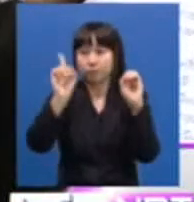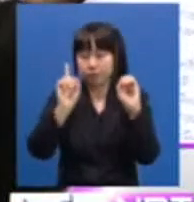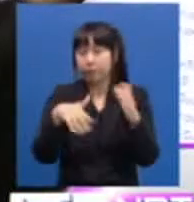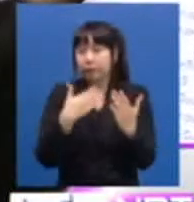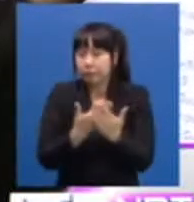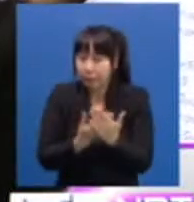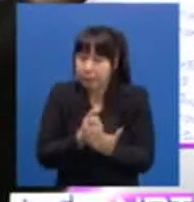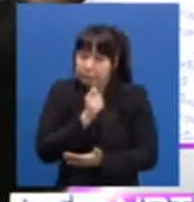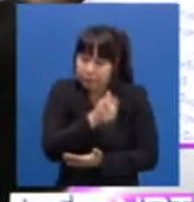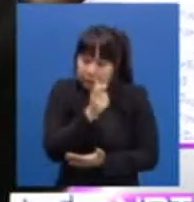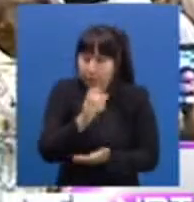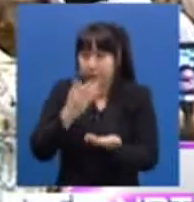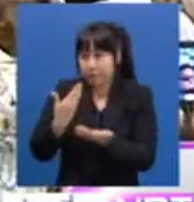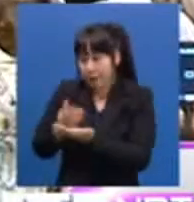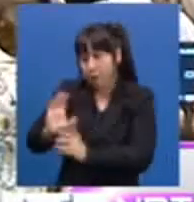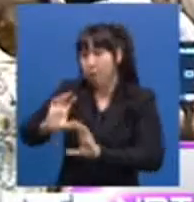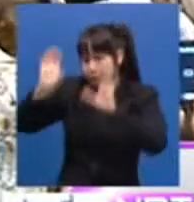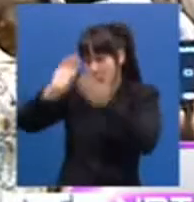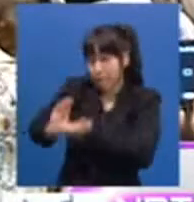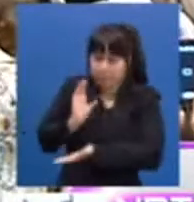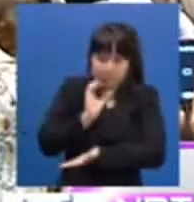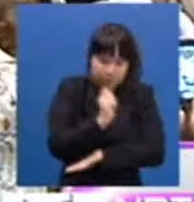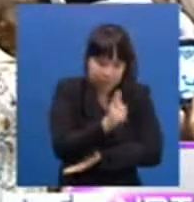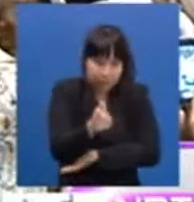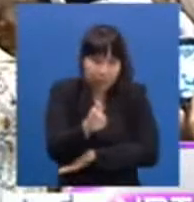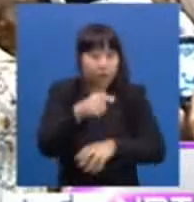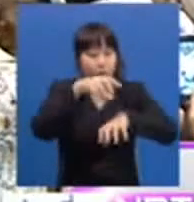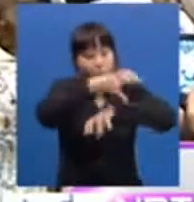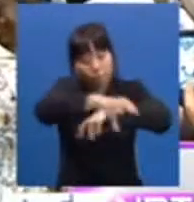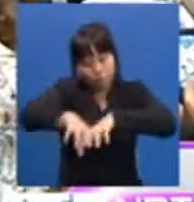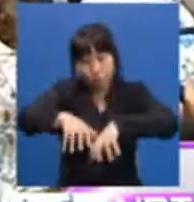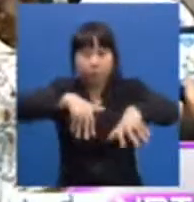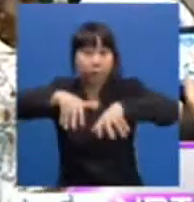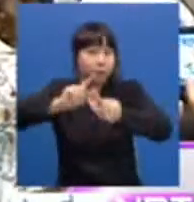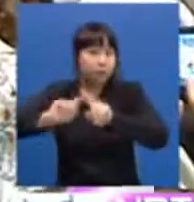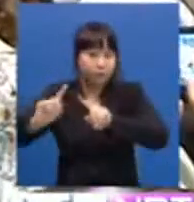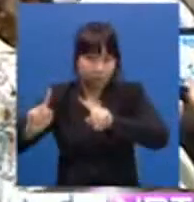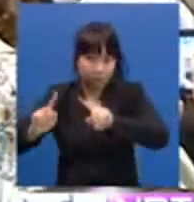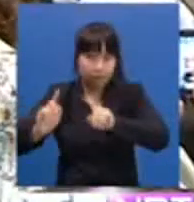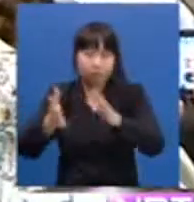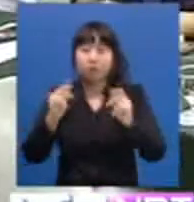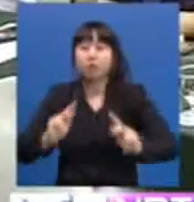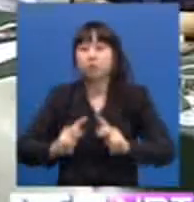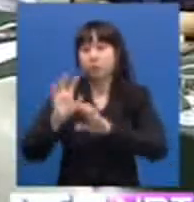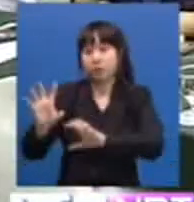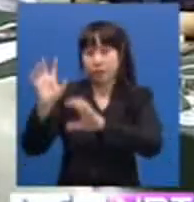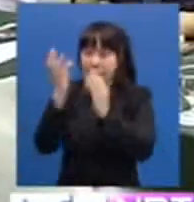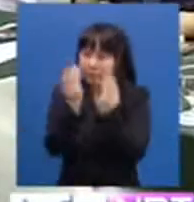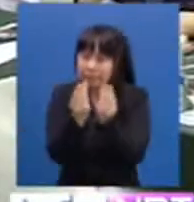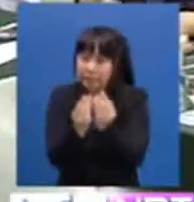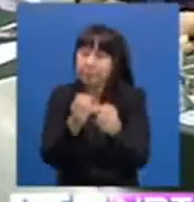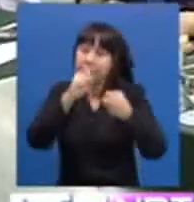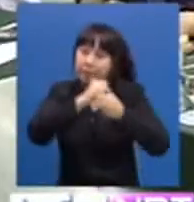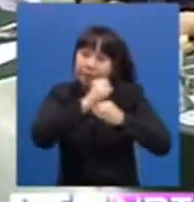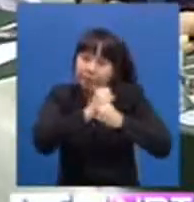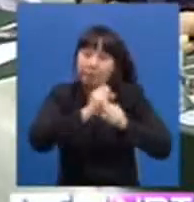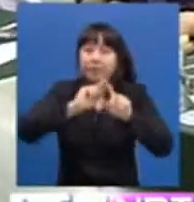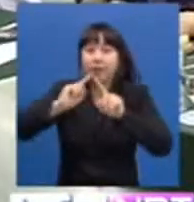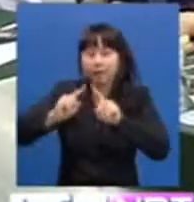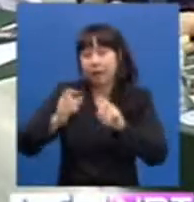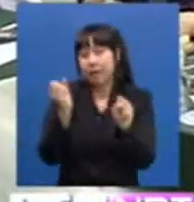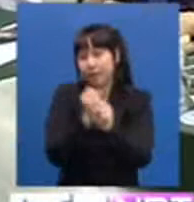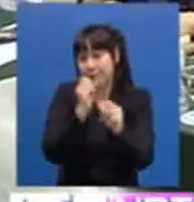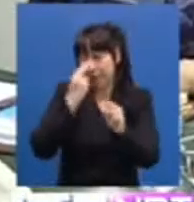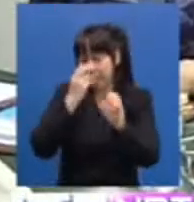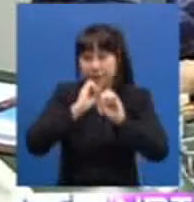ใช้จ่ายงบประมาณของส่วนราชการและองค์กรปกครองส่วนท้องถิ่นซึ่งกระทรวงมหาดไทยจะเร่งรัดการดำเนินงานให้เกิดผลอย่าง